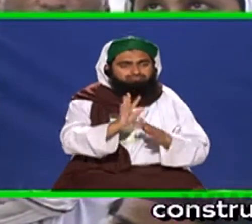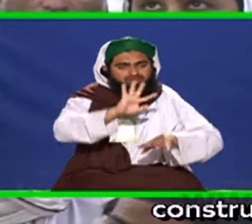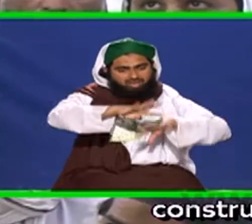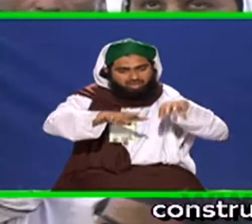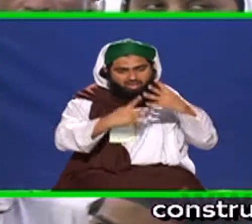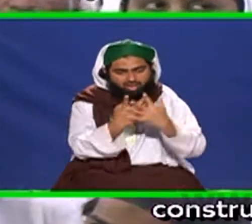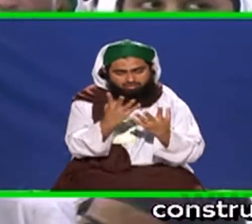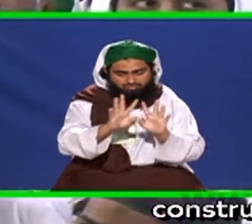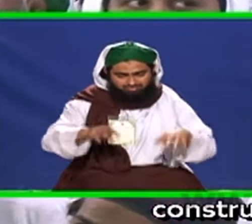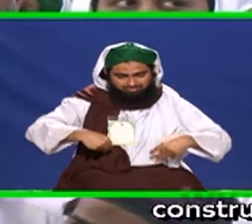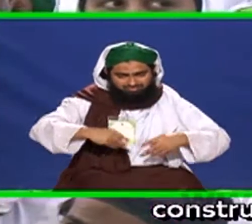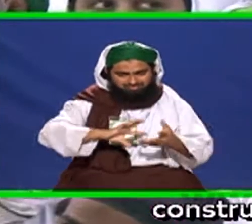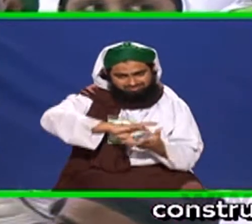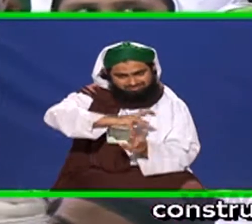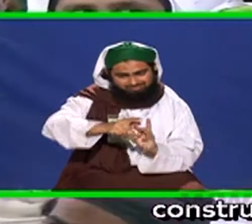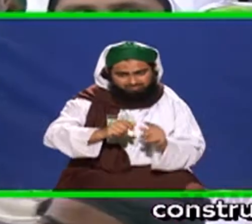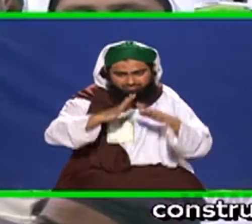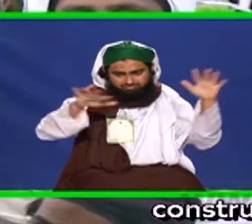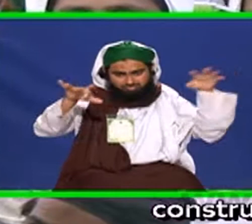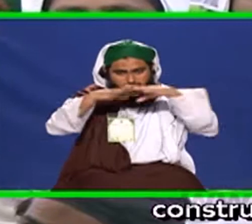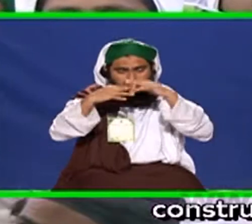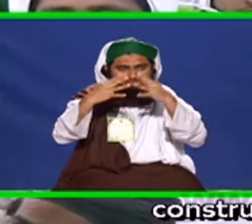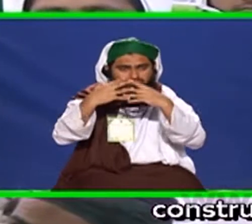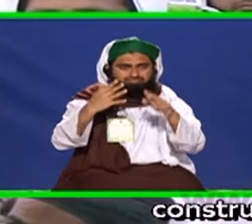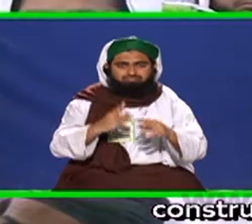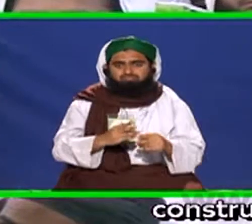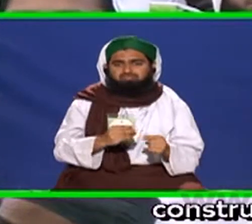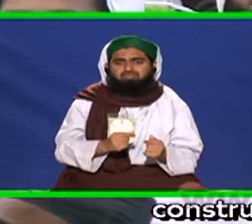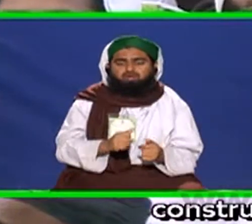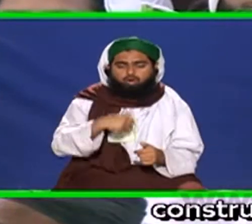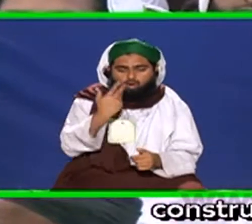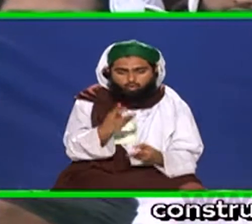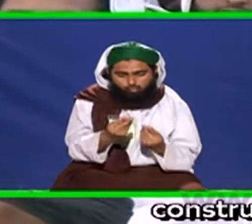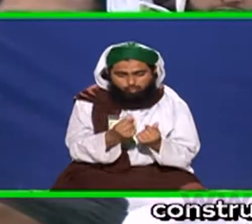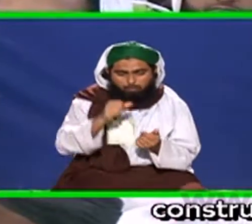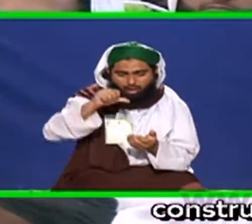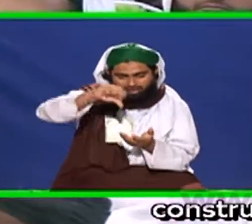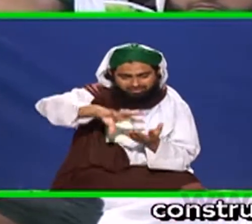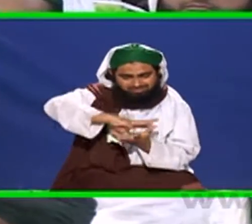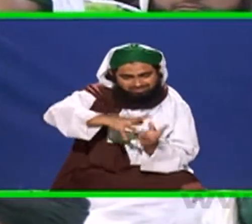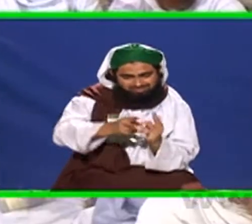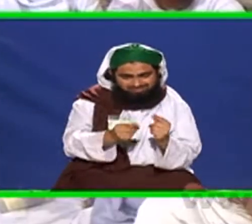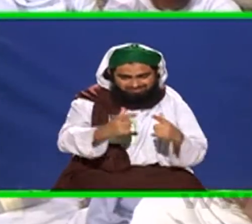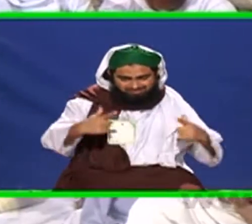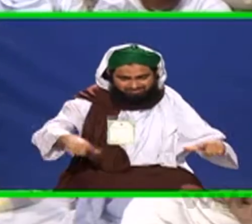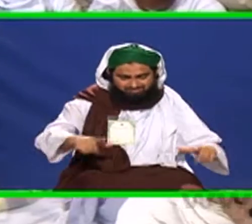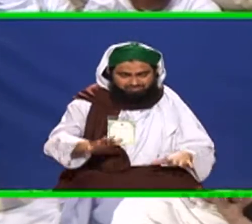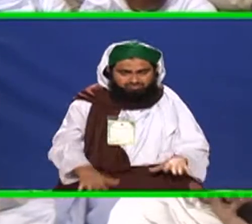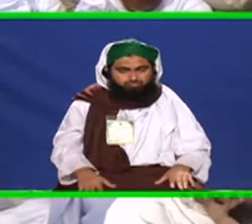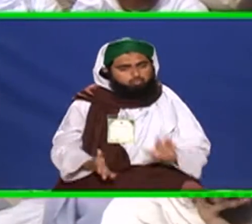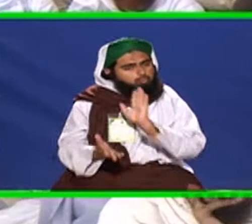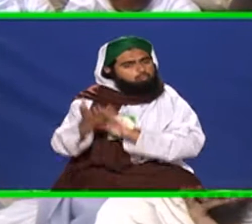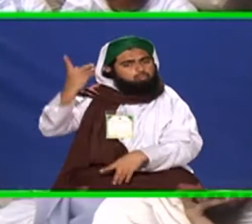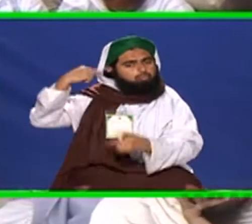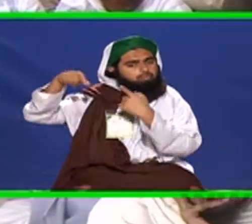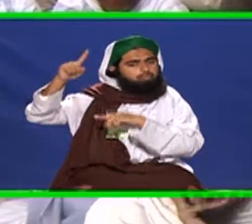और चटाई की या गारे की मट्टी मिलाकर छत बनाओ और गारे का फर्श रखो। पहले इतना गारा होता था फर्श